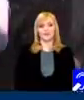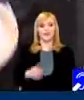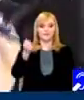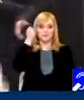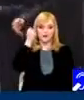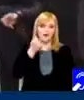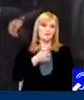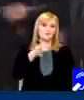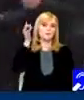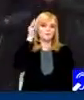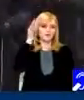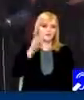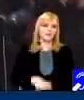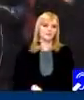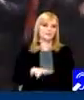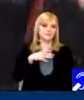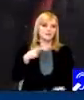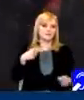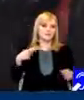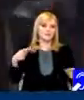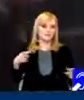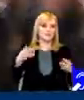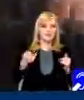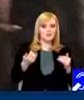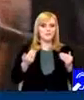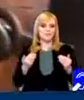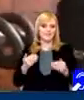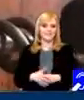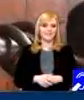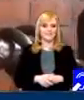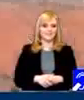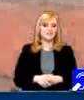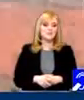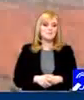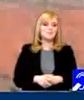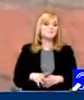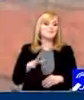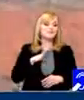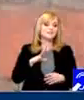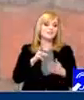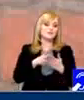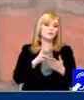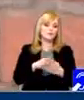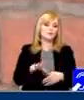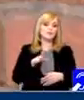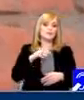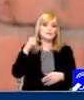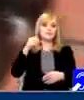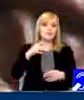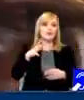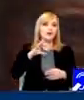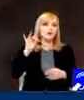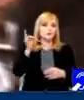Monumentul îl înfățișează pe artist în mai multe ipostaze. Una dintre ele este cea a personajului Ziggy Stardust, care l-a făcut celebru în anii